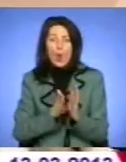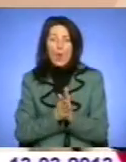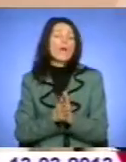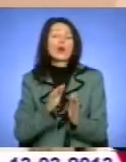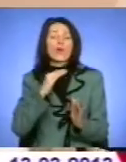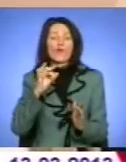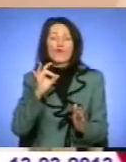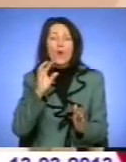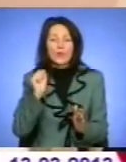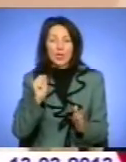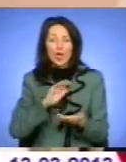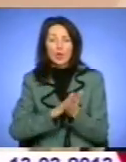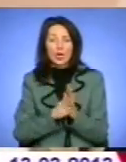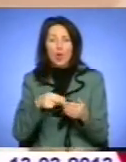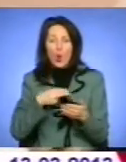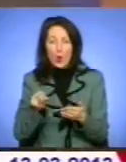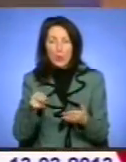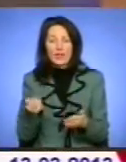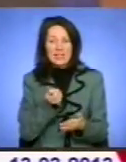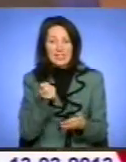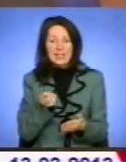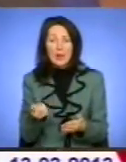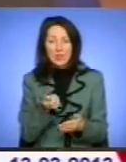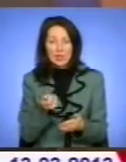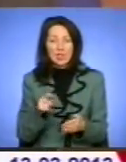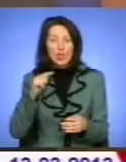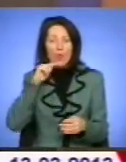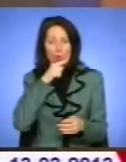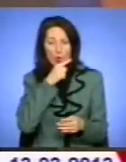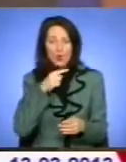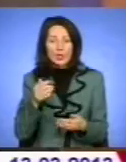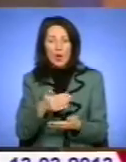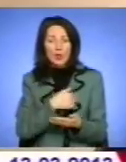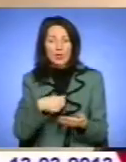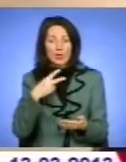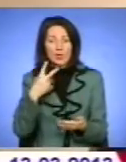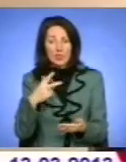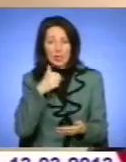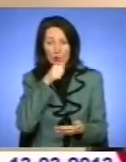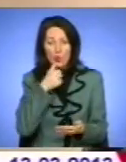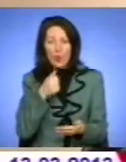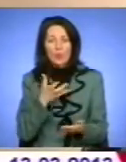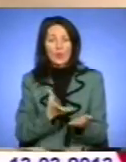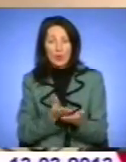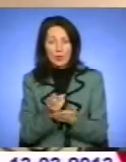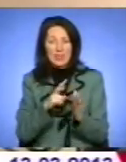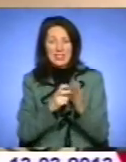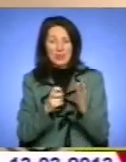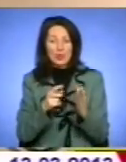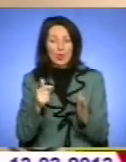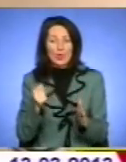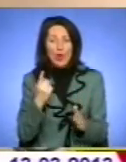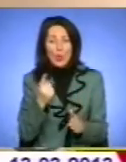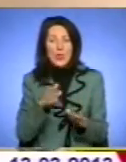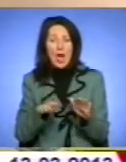на закупівлю фуражного зерна пшениці та кукурудзи з урожаю 2013 року. Оплачується 700 гривень за одну тонну.